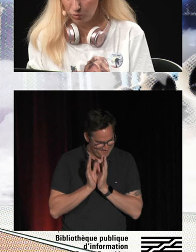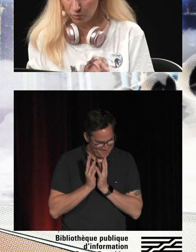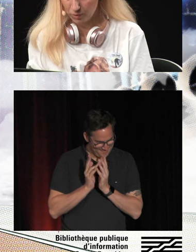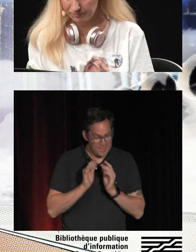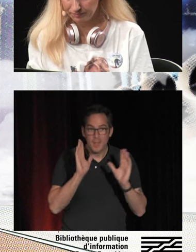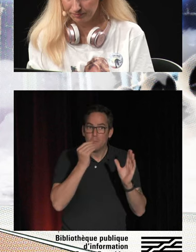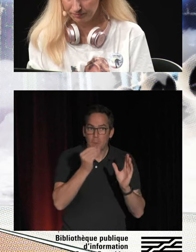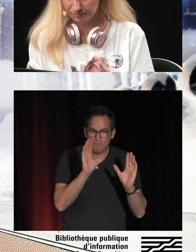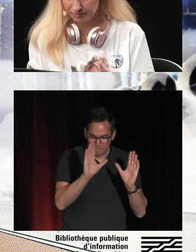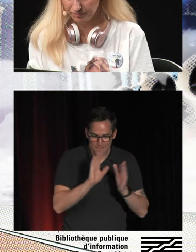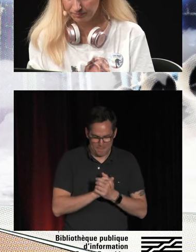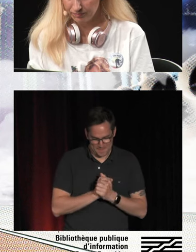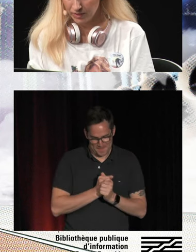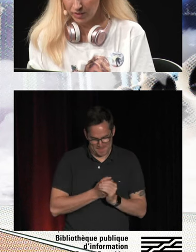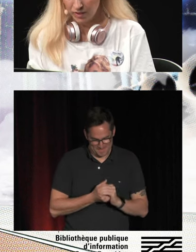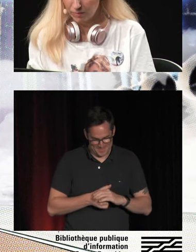Donc.